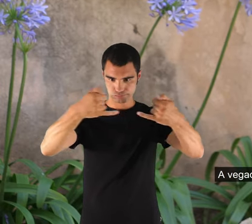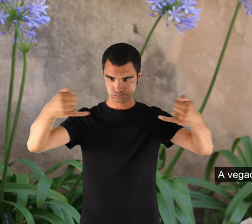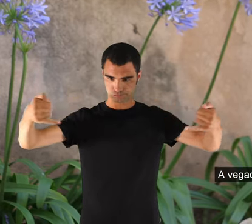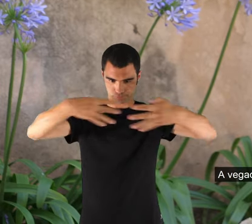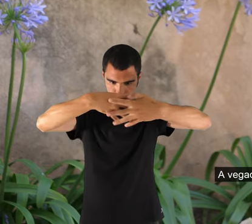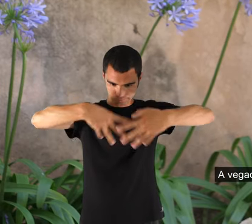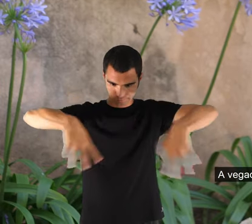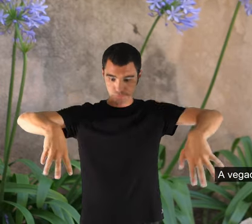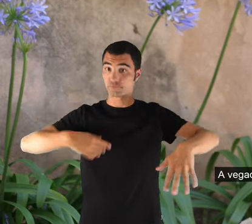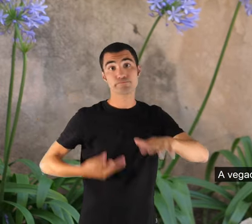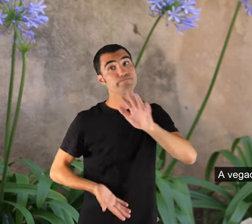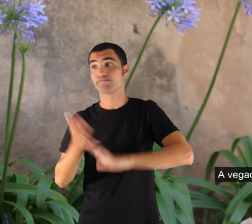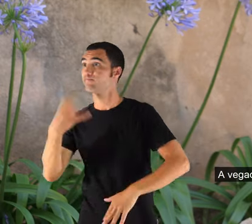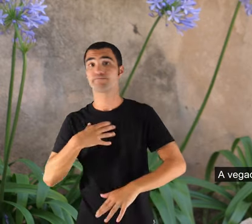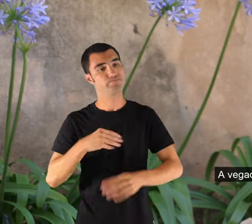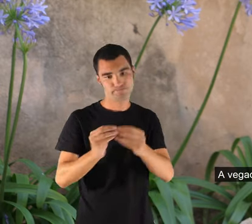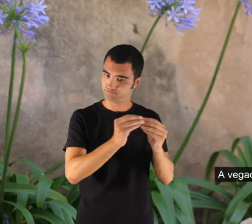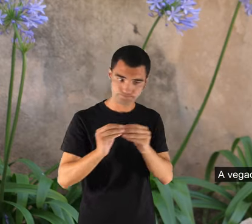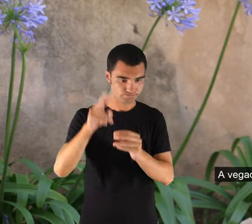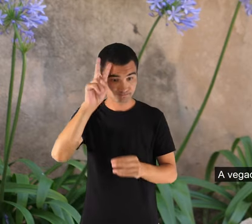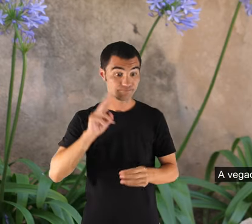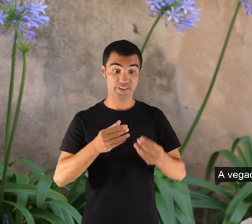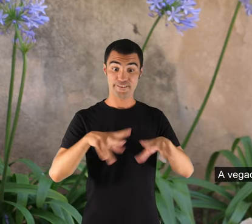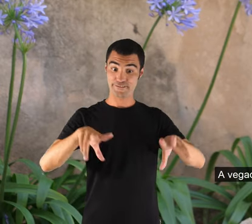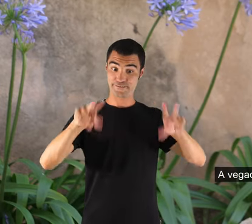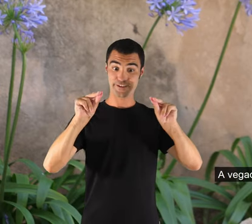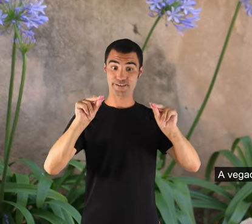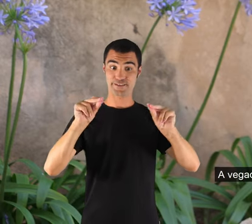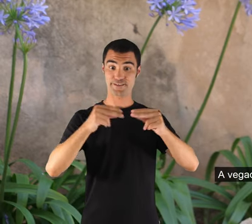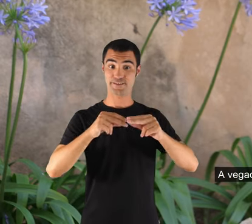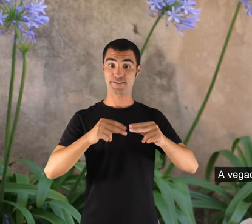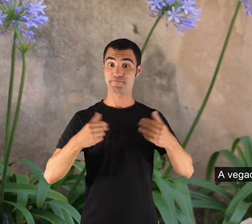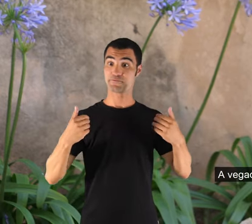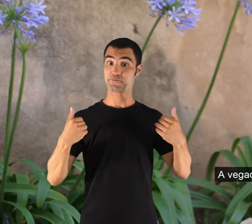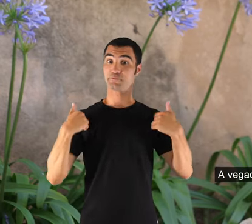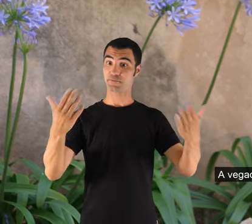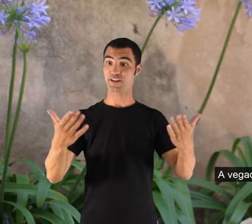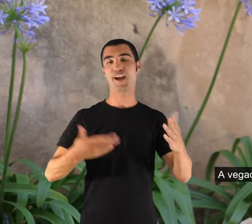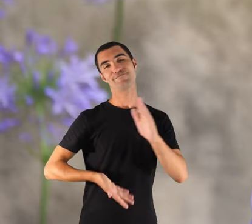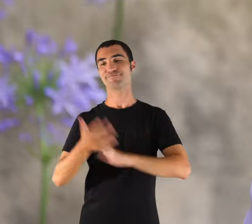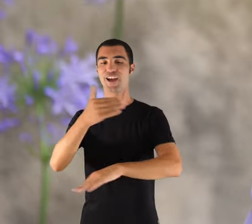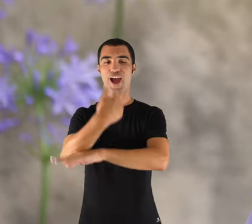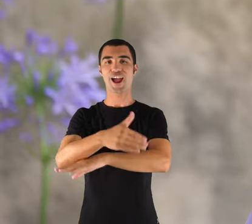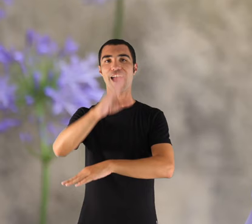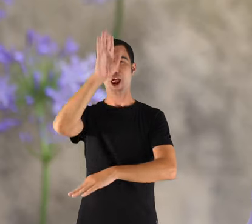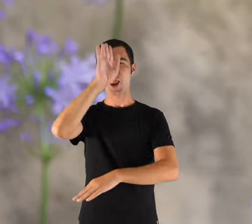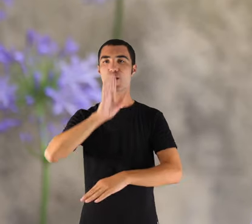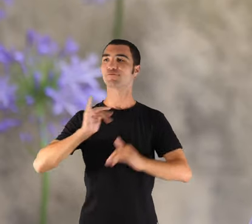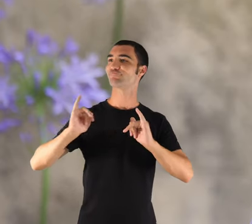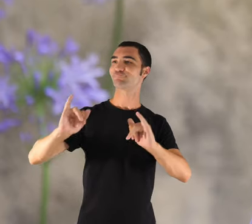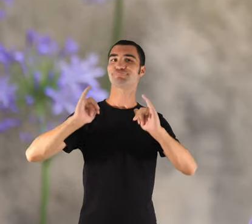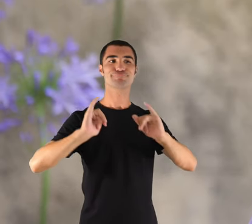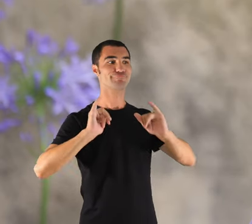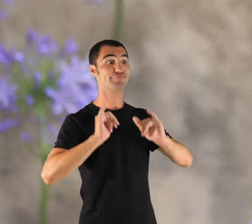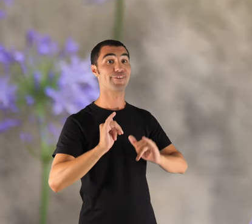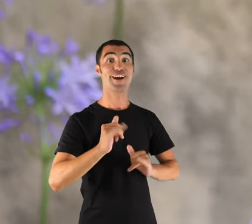palangres i no podíem anar enlloc. De vegades si acabàvem prem, on anàvem a fer una volta pel carrer de la Lluna, i ens deixaven sortir si